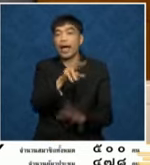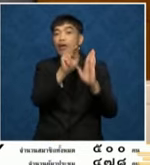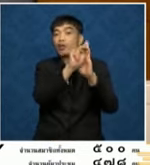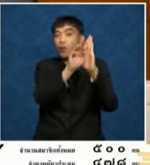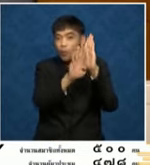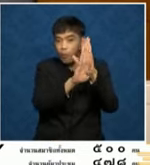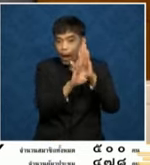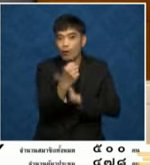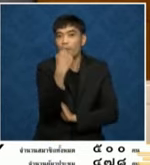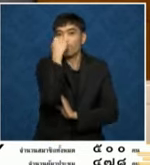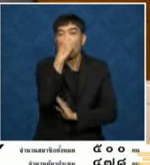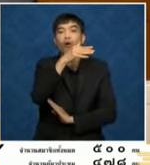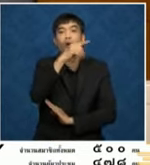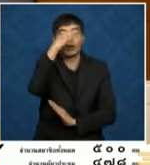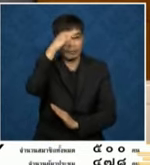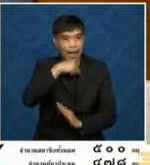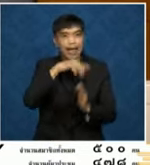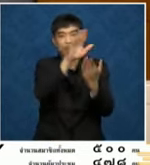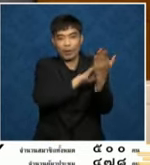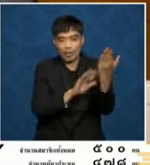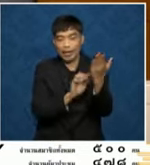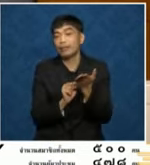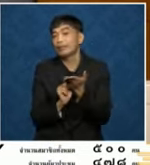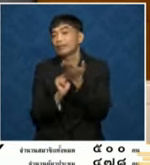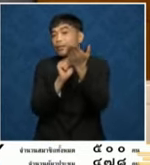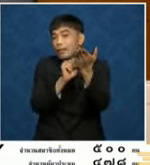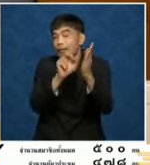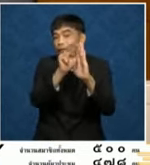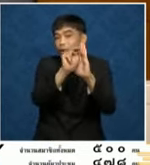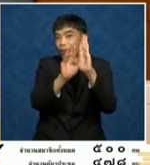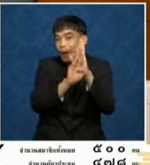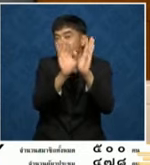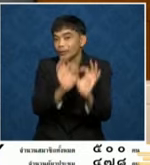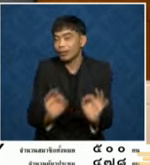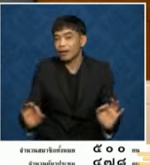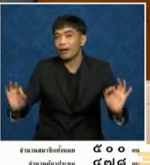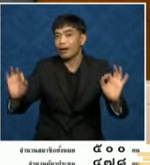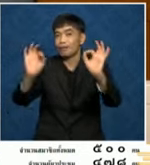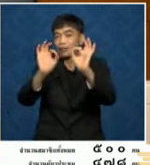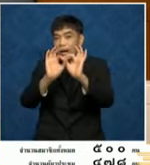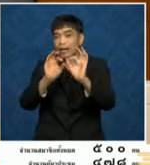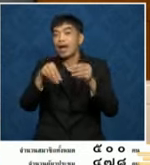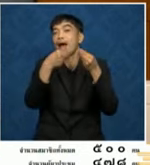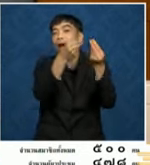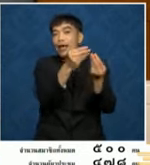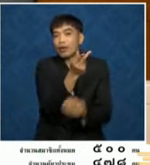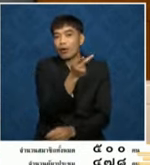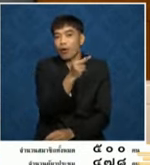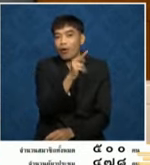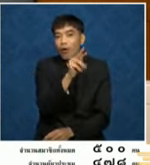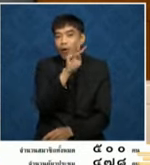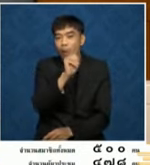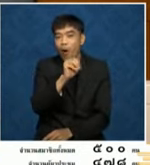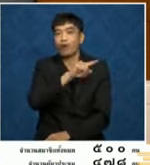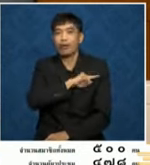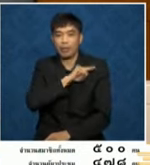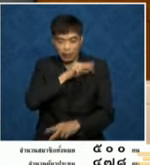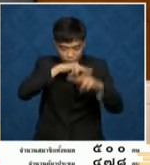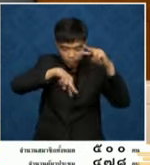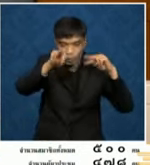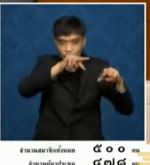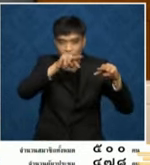ายด้านความมั่นคงของประเทศเป็นผู้เสนอนโยบายสำคัญต่อคณะรัฐมนตรีนะครับใน